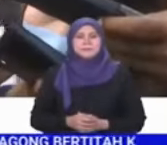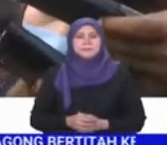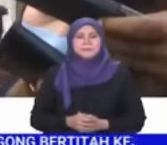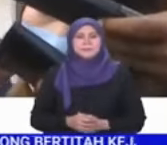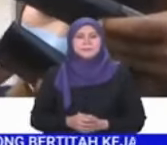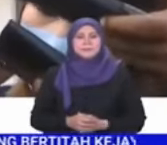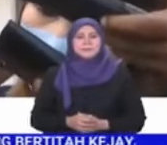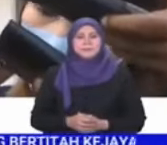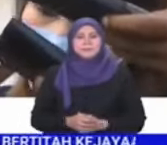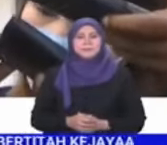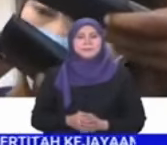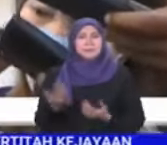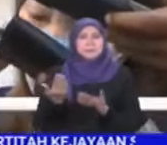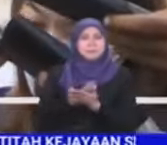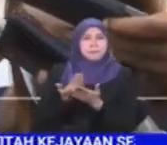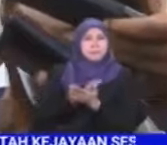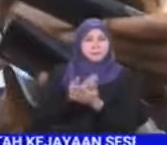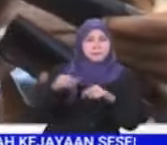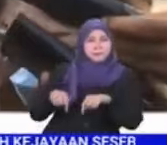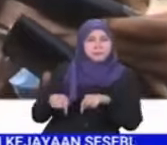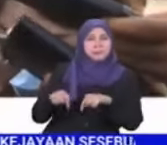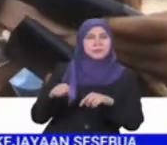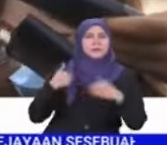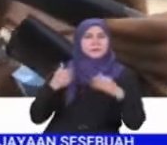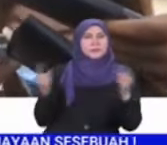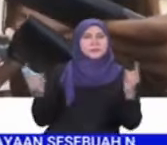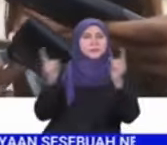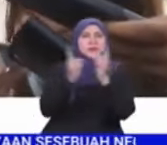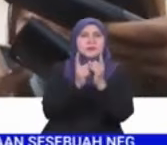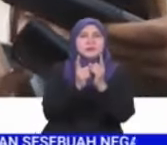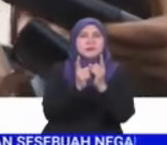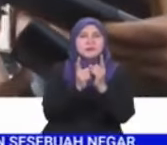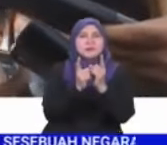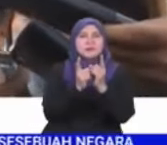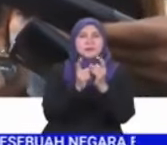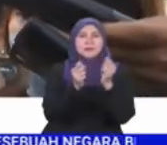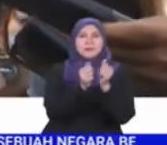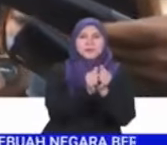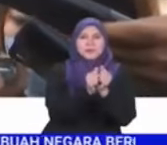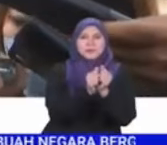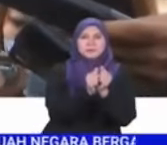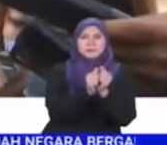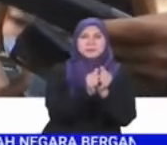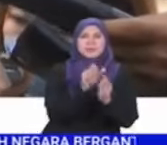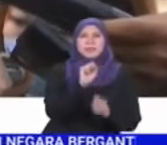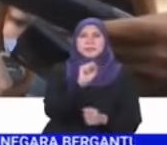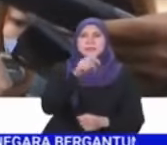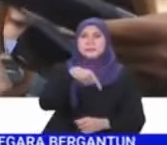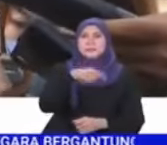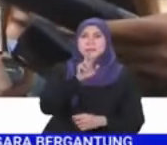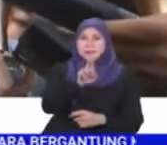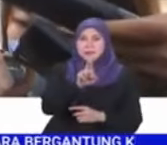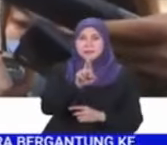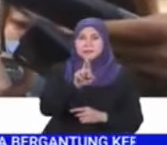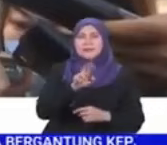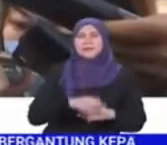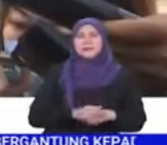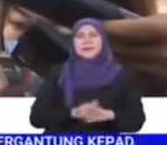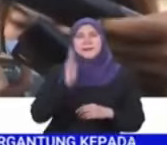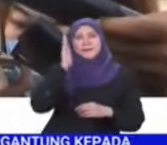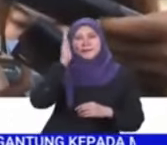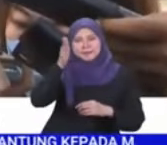Kita akan kaji, kita baru-baru ini kita telah mengadakan pertemuan ringkas dengan pihak Suruhanjaya Pilihan Raya. So kita akan